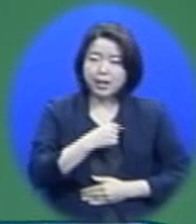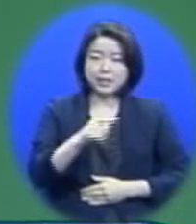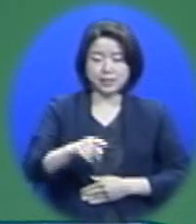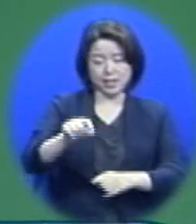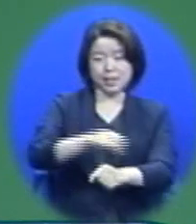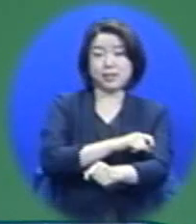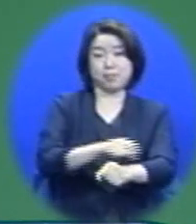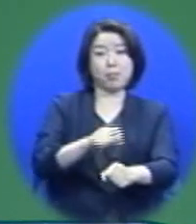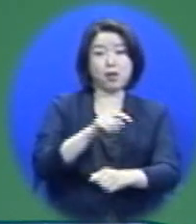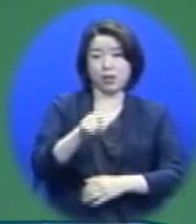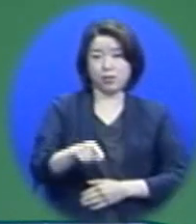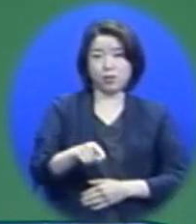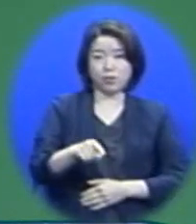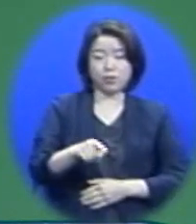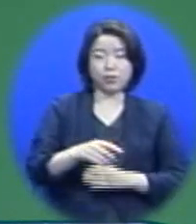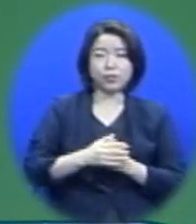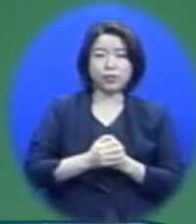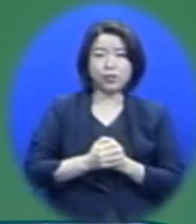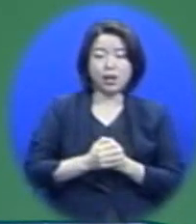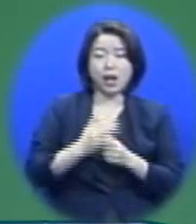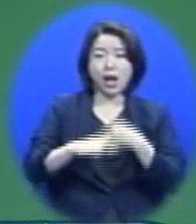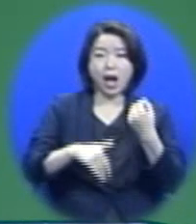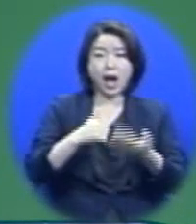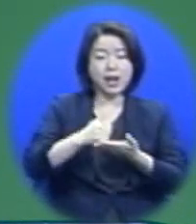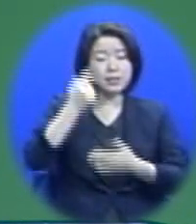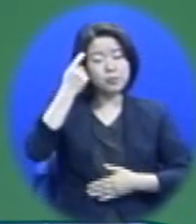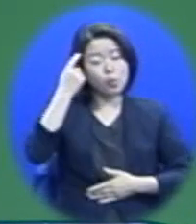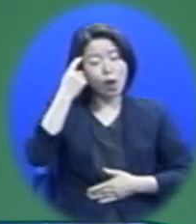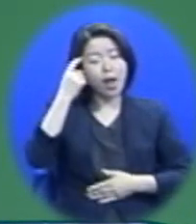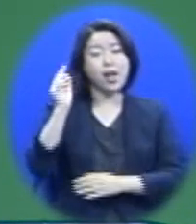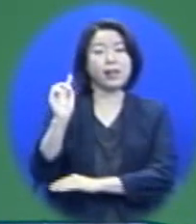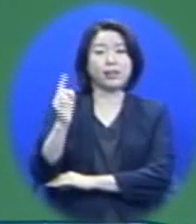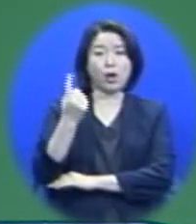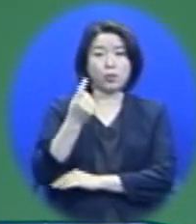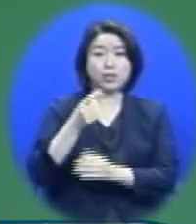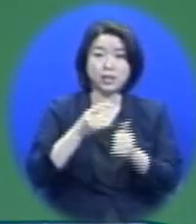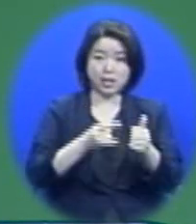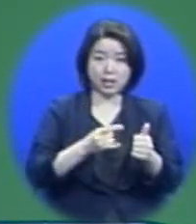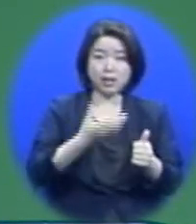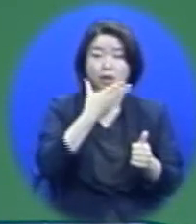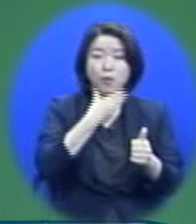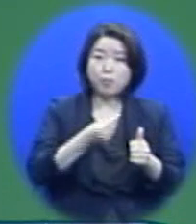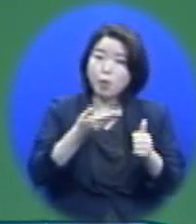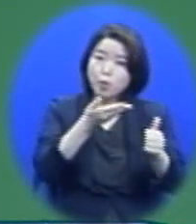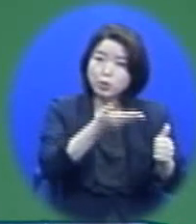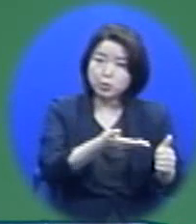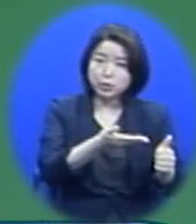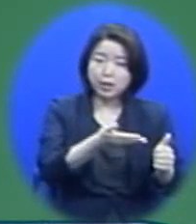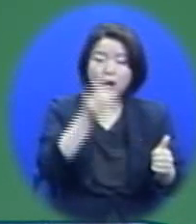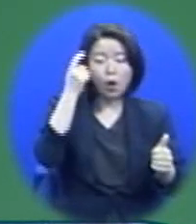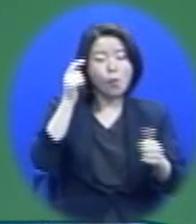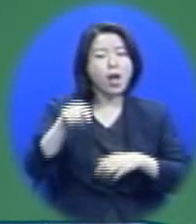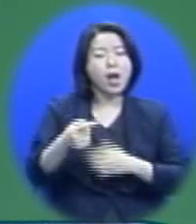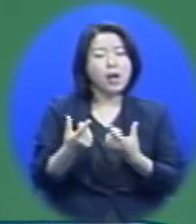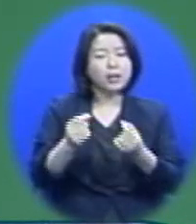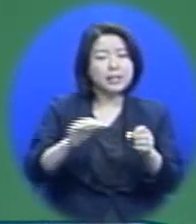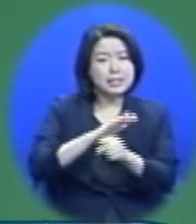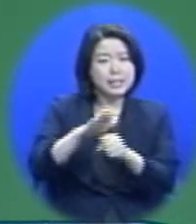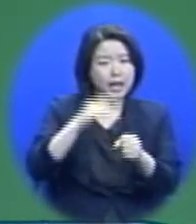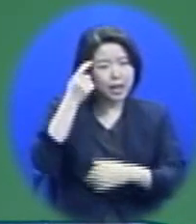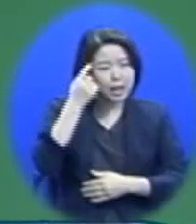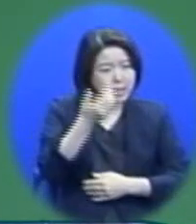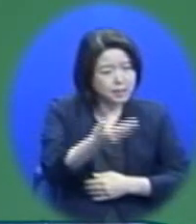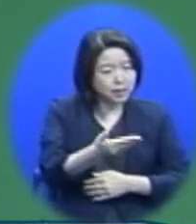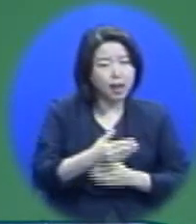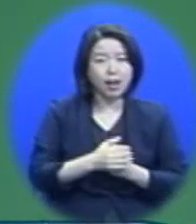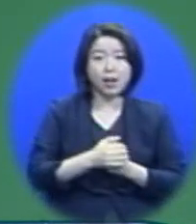특별한 거예요. 하나님이 왜 다윗을 그렇게 복을 주셨나, 왜 다윗을 그렇게 사랑하셨나 하는